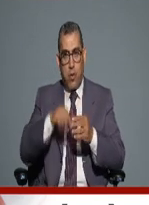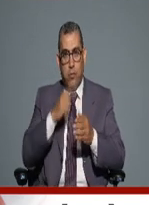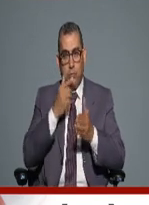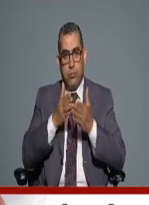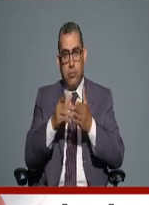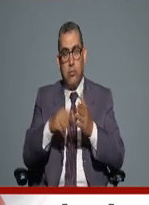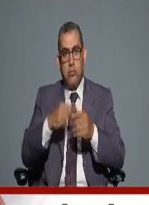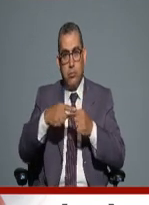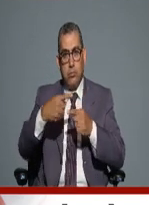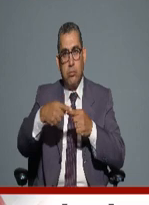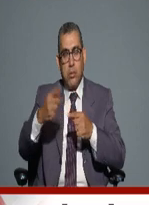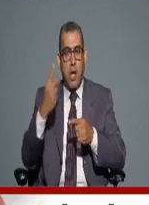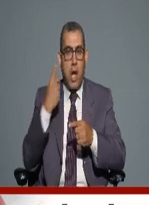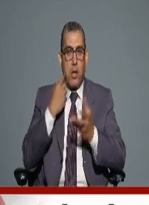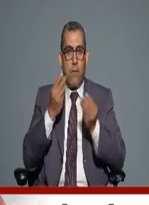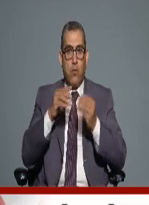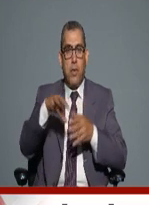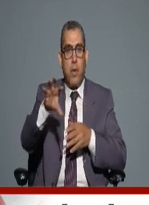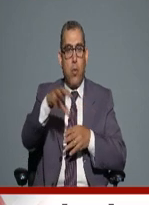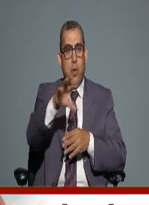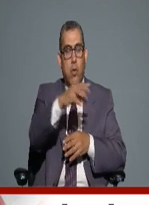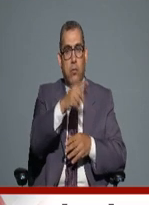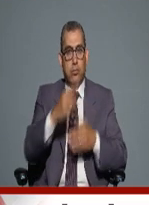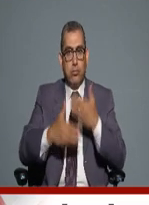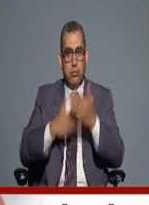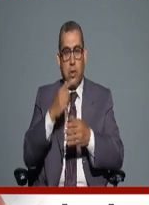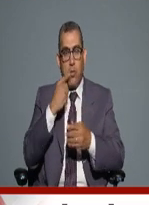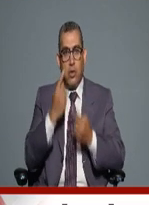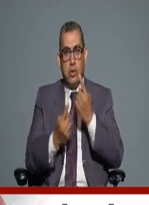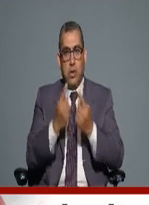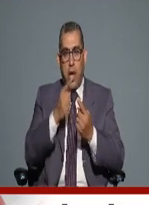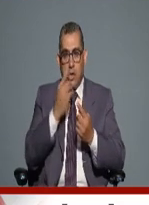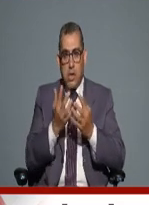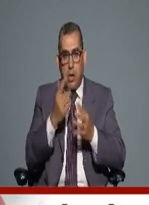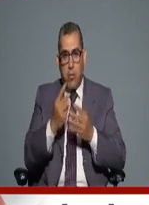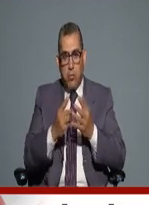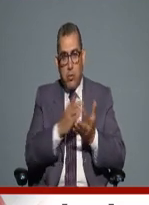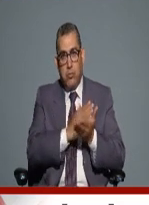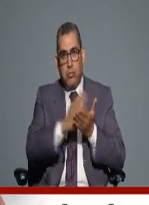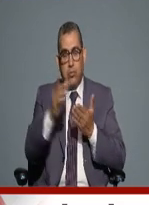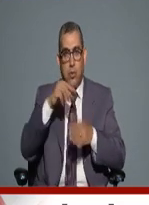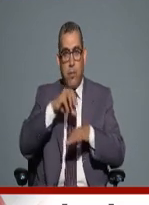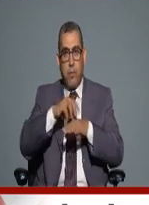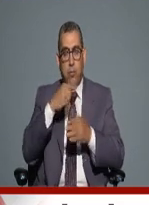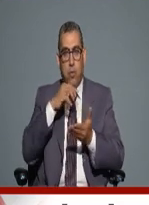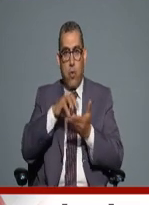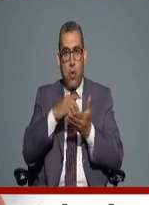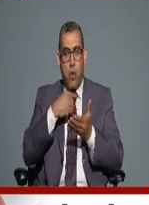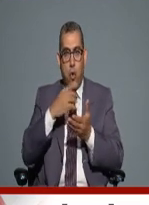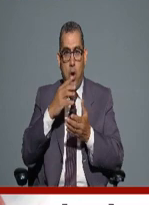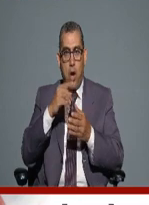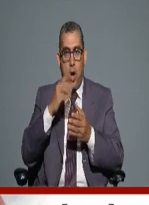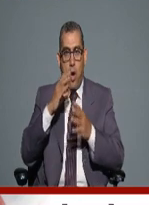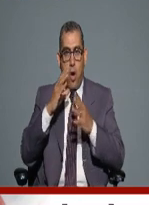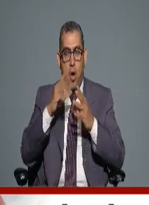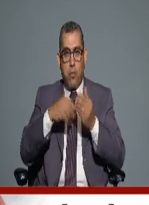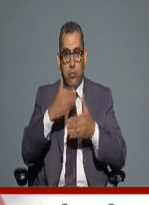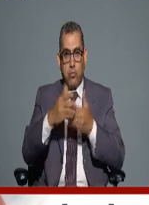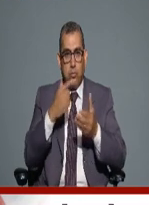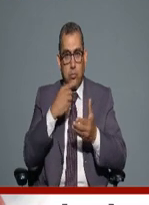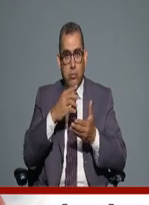وبيتكرر ده في العديد من الدول. تطهير الحشائش بنشتغل في هولندا في العديد من على مدار